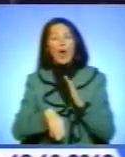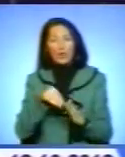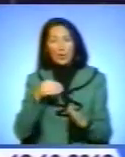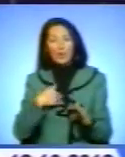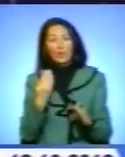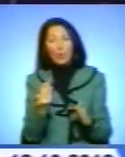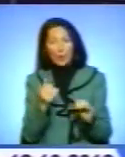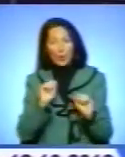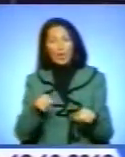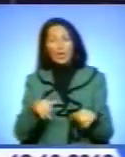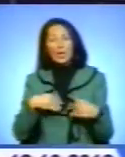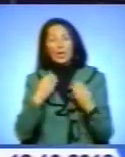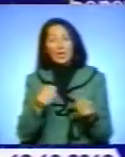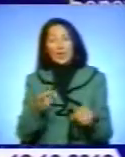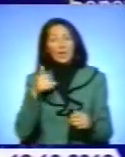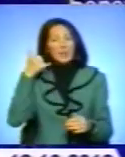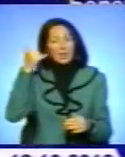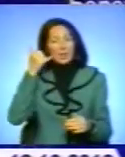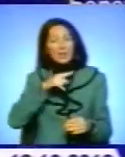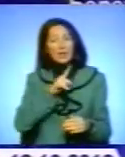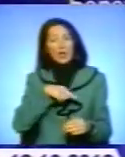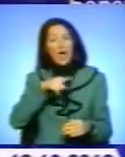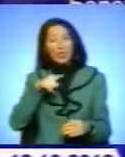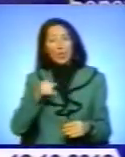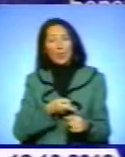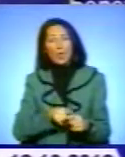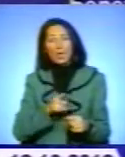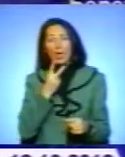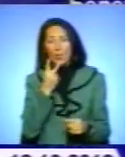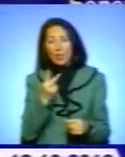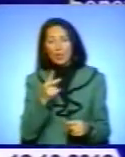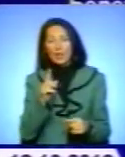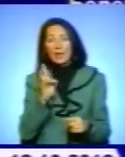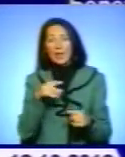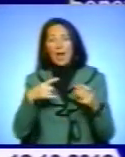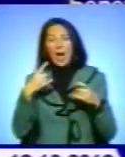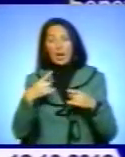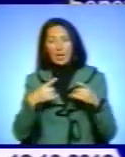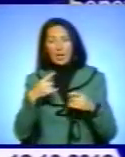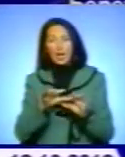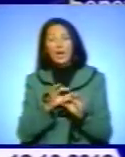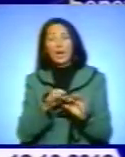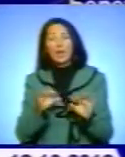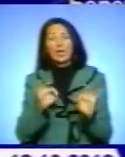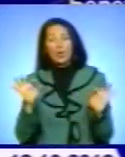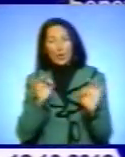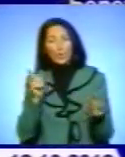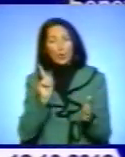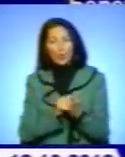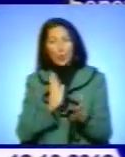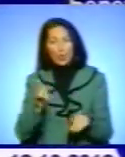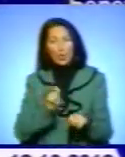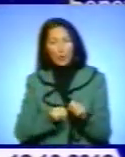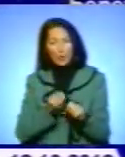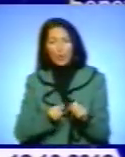можете надати, зателефонувавши за номерами, які ви бачите на моніторах. Інформація обов'язково буде перевірена